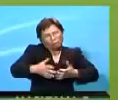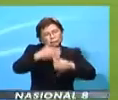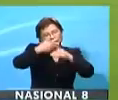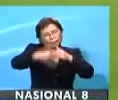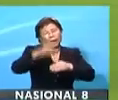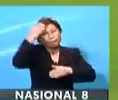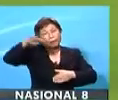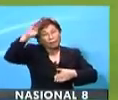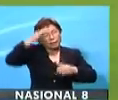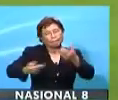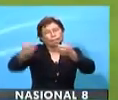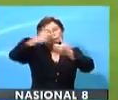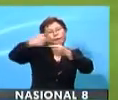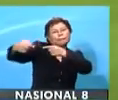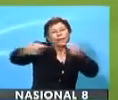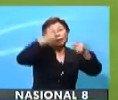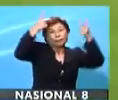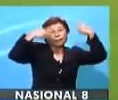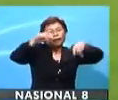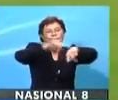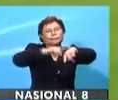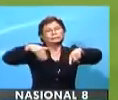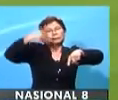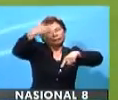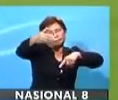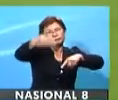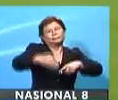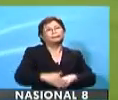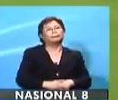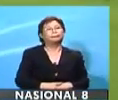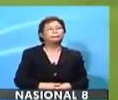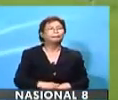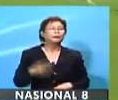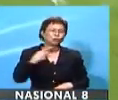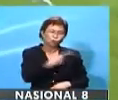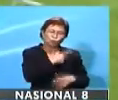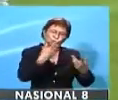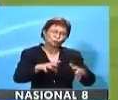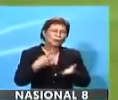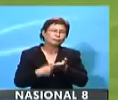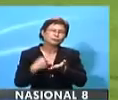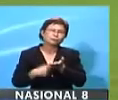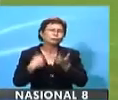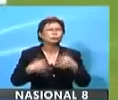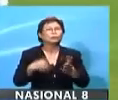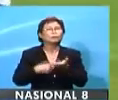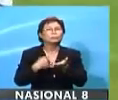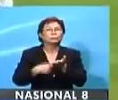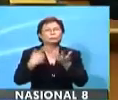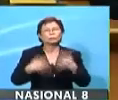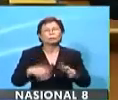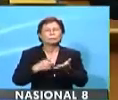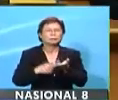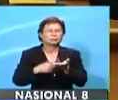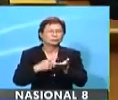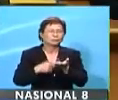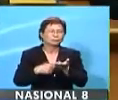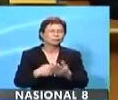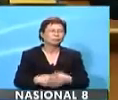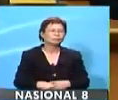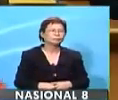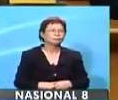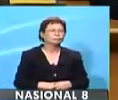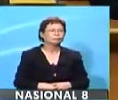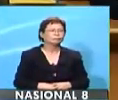selepas Perlis layak ke Liga Perdana musim depan. Kita dah bincang dah dengan JKR dan kita pakai